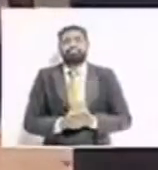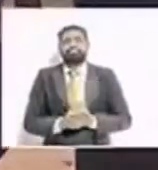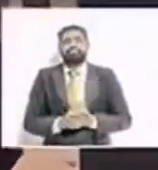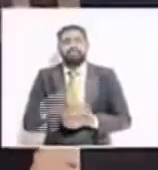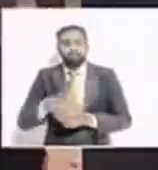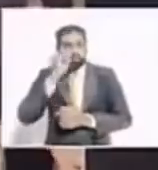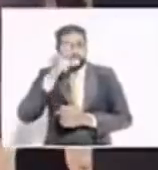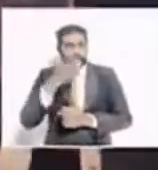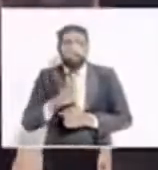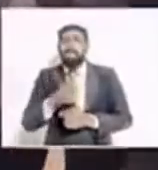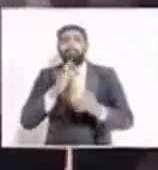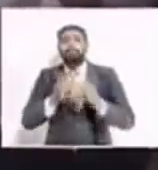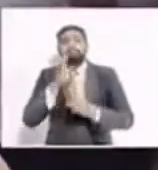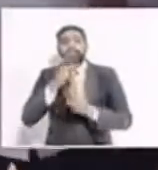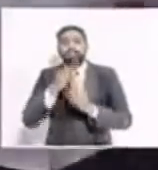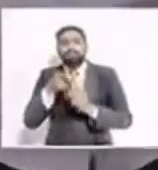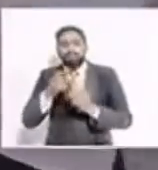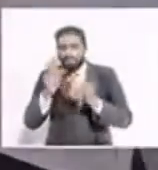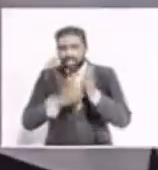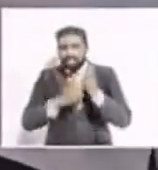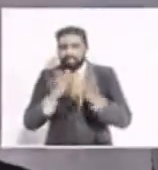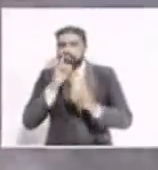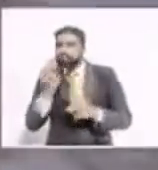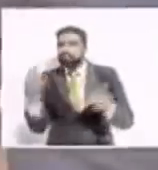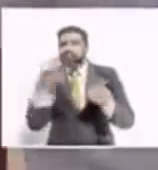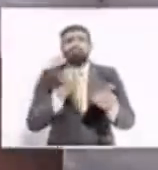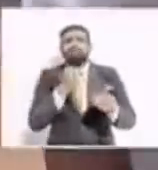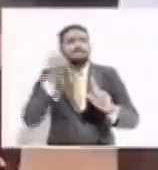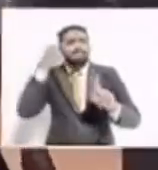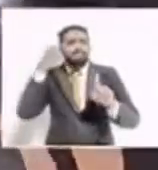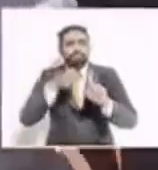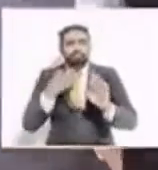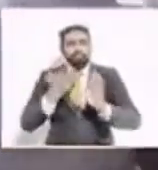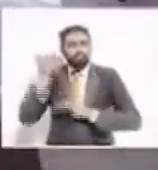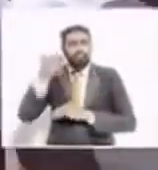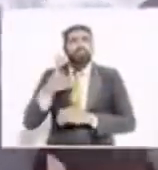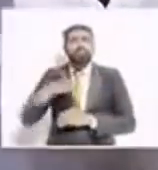to appear for the case concerning the land in Malwana.